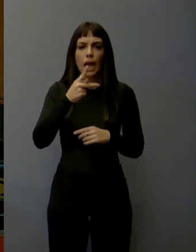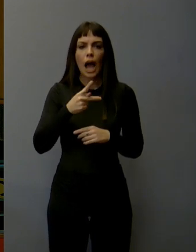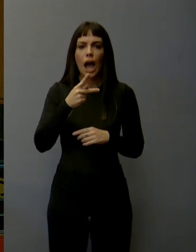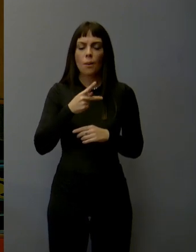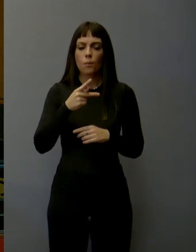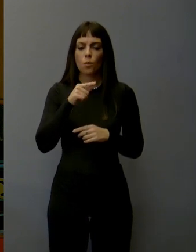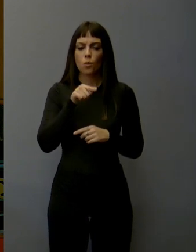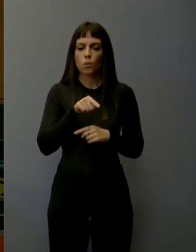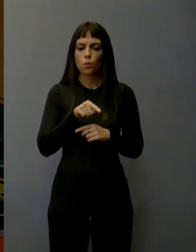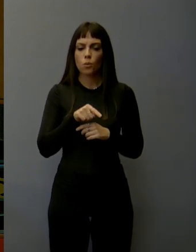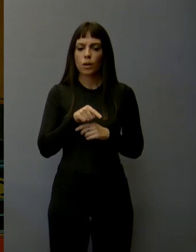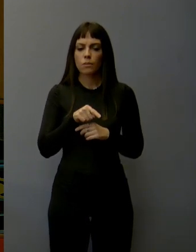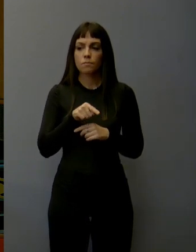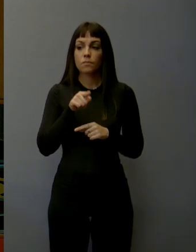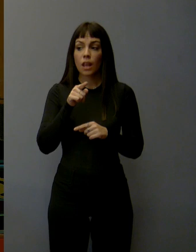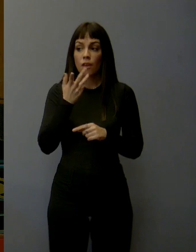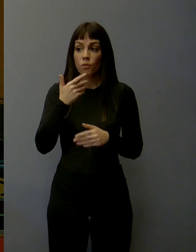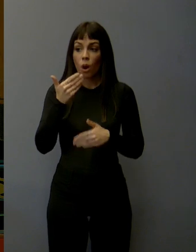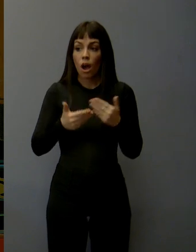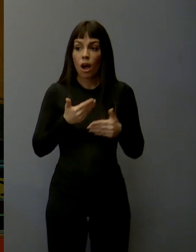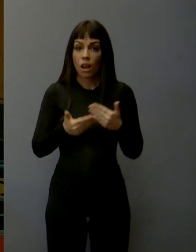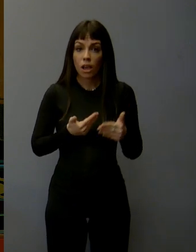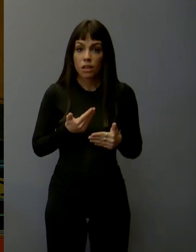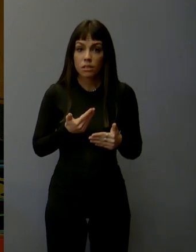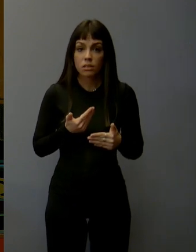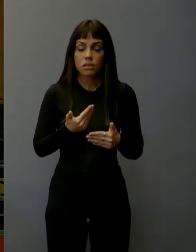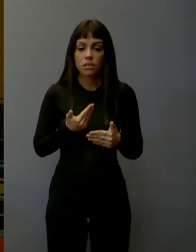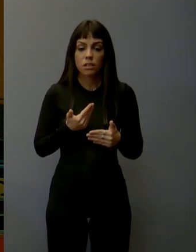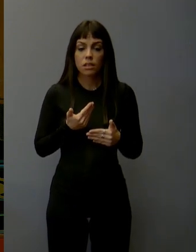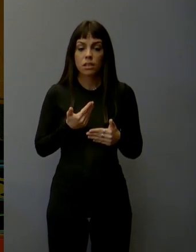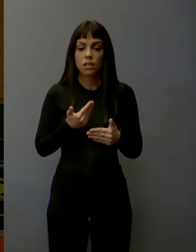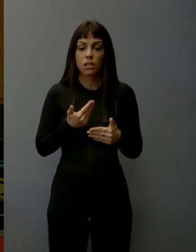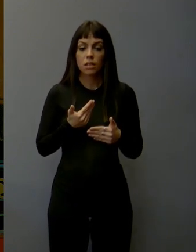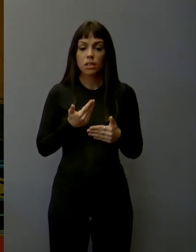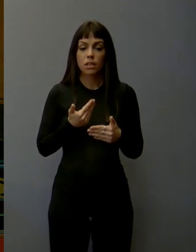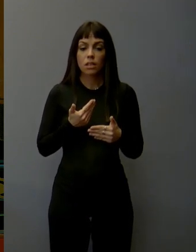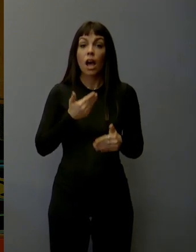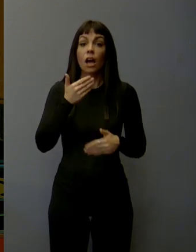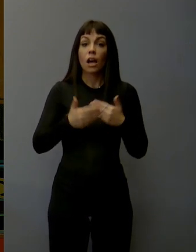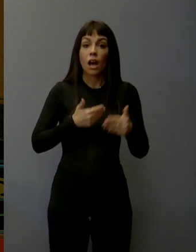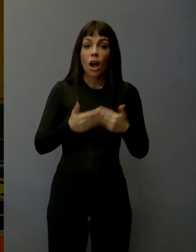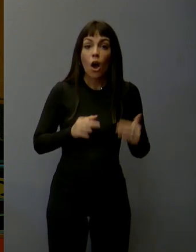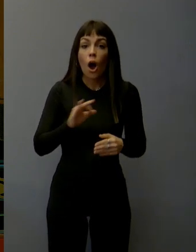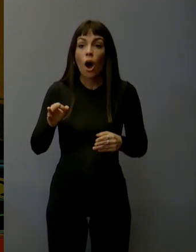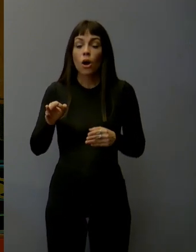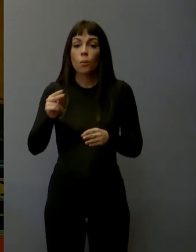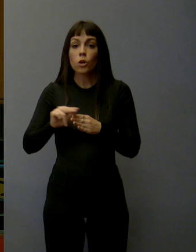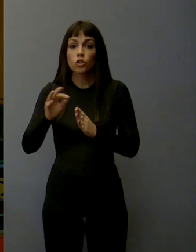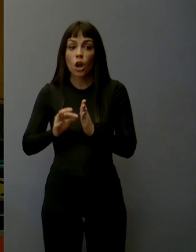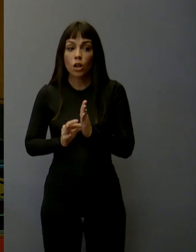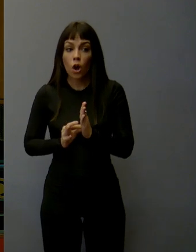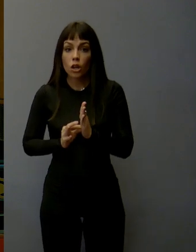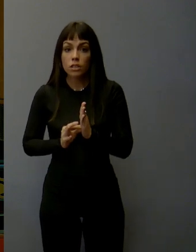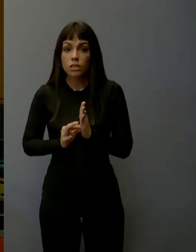lei prosegue prosegue Allora prosegue o fa emozione d'ordine me lo dica prima